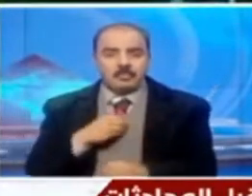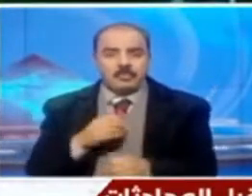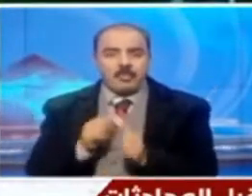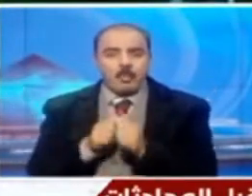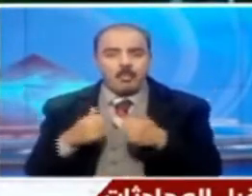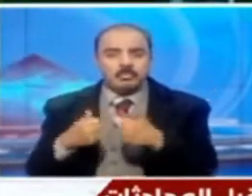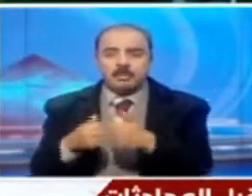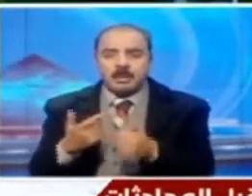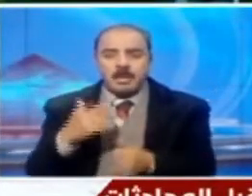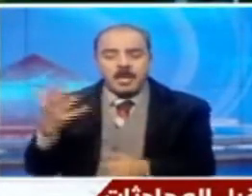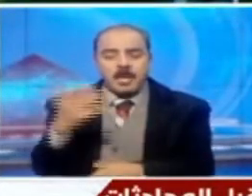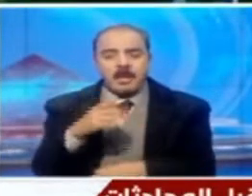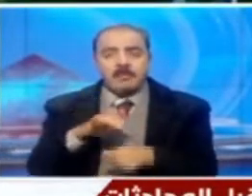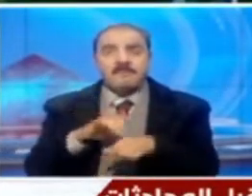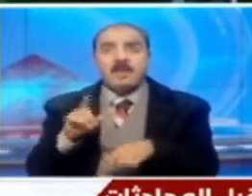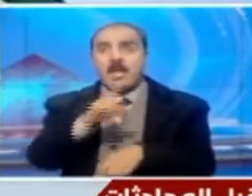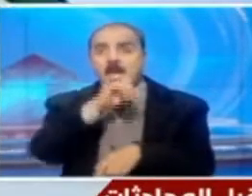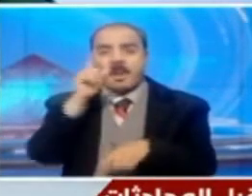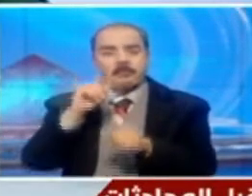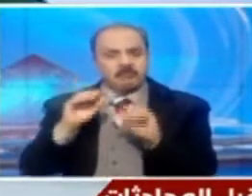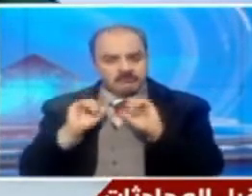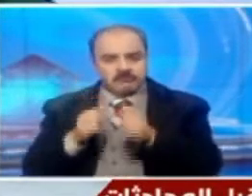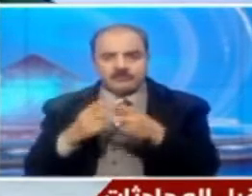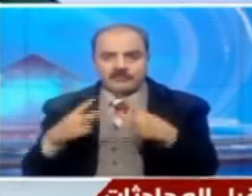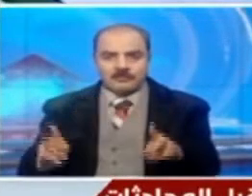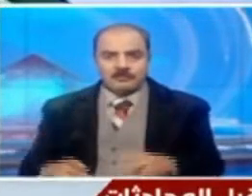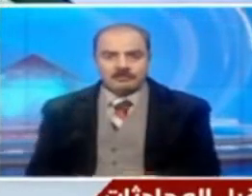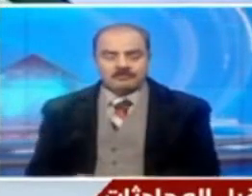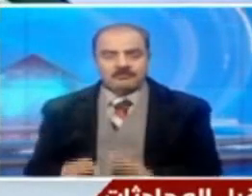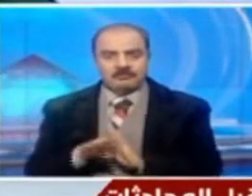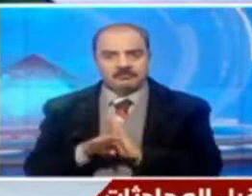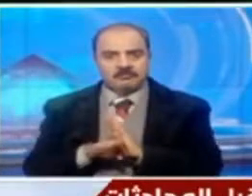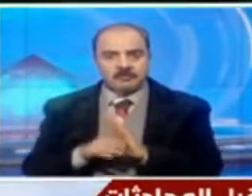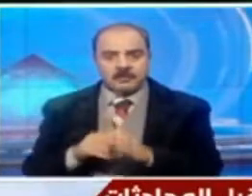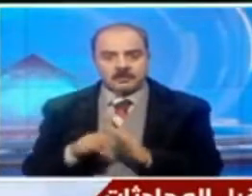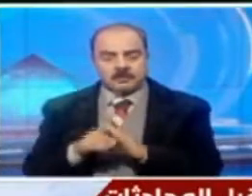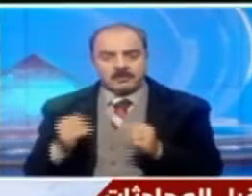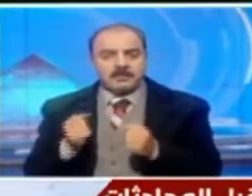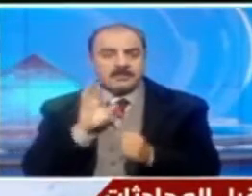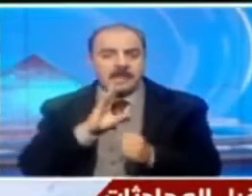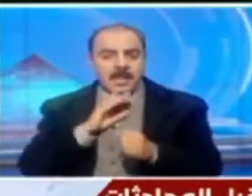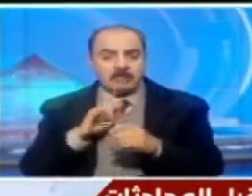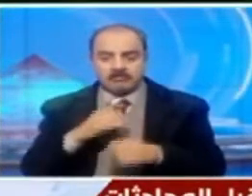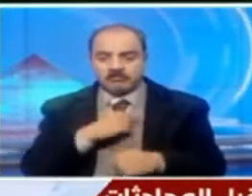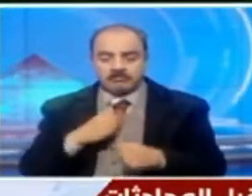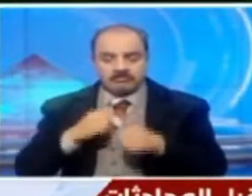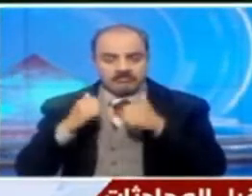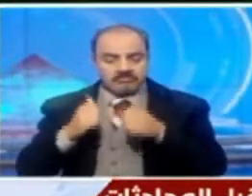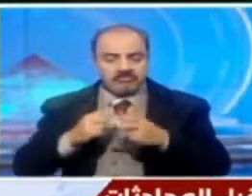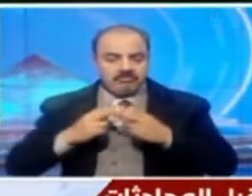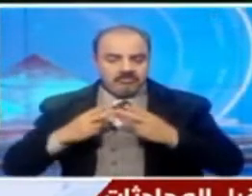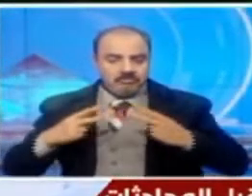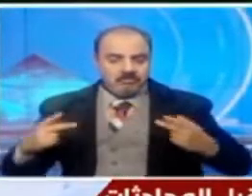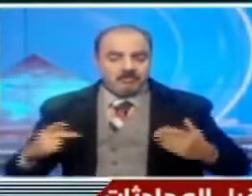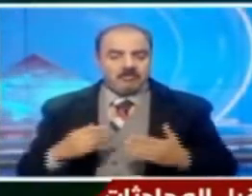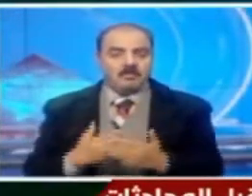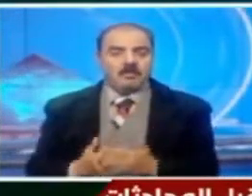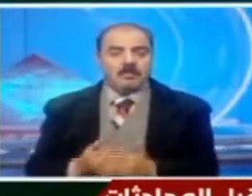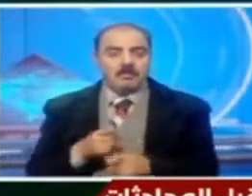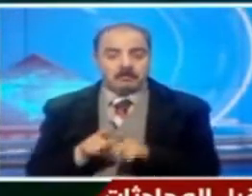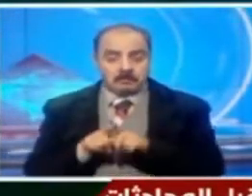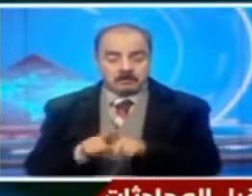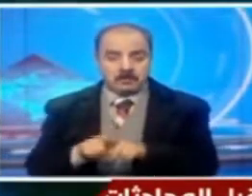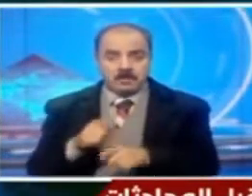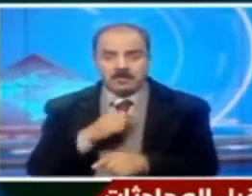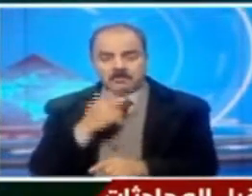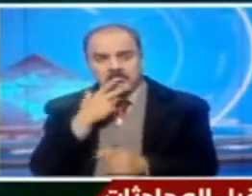ياتي بمشاركه منظمه الصحه العالميه الذي يتضمن العديد من البرامج التعليميه الطبيه في مجال طب الاسره وفقا لمعايير